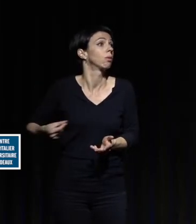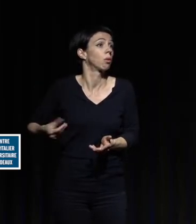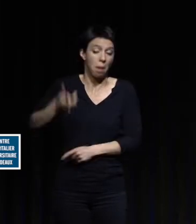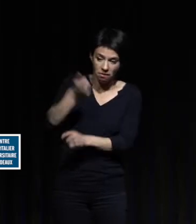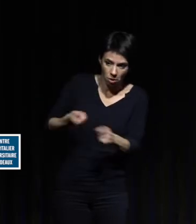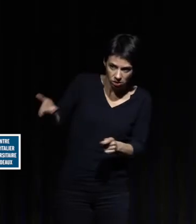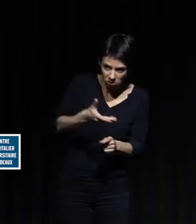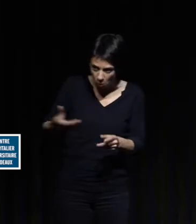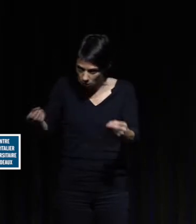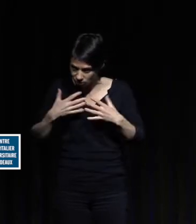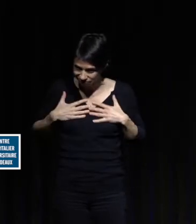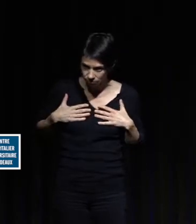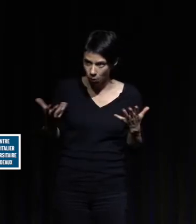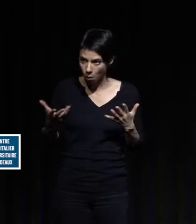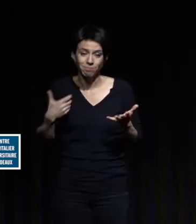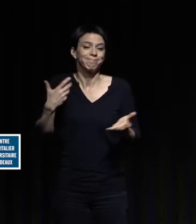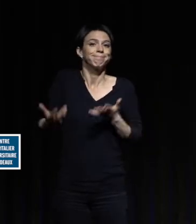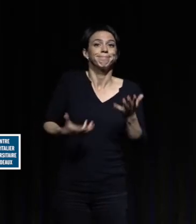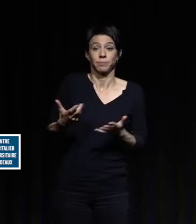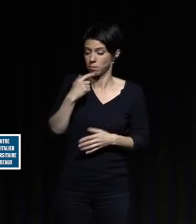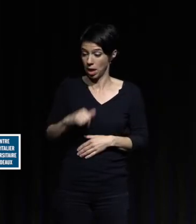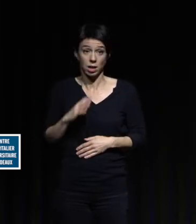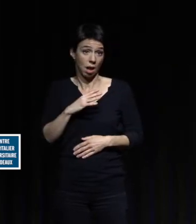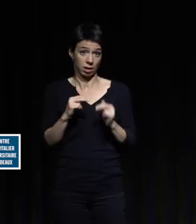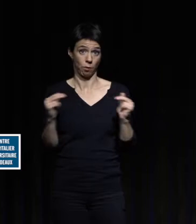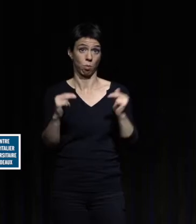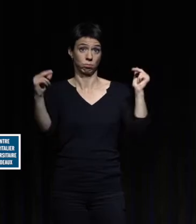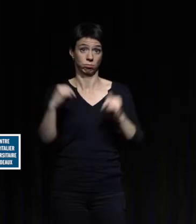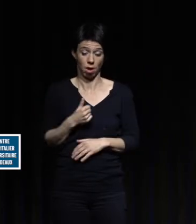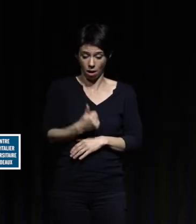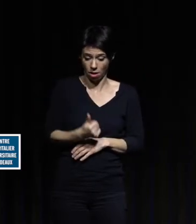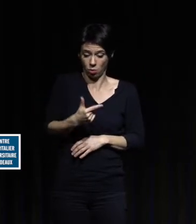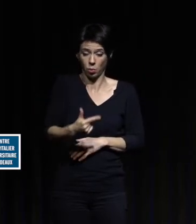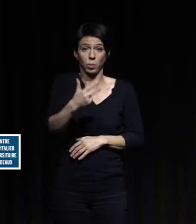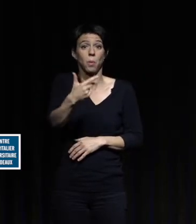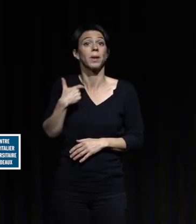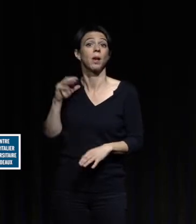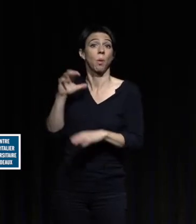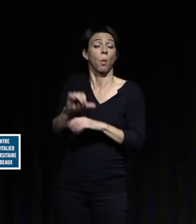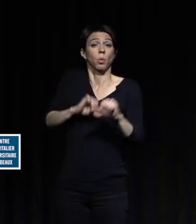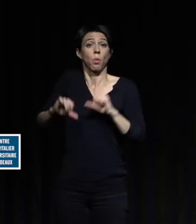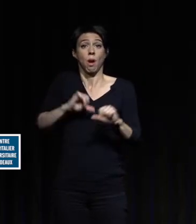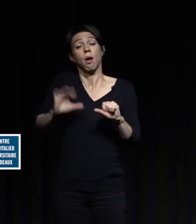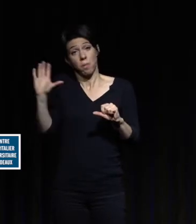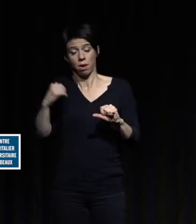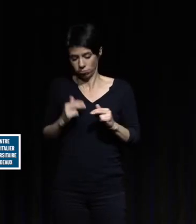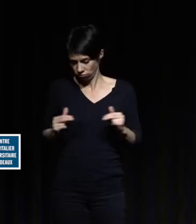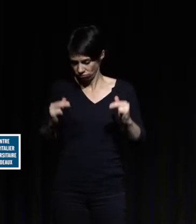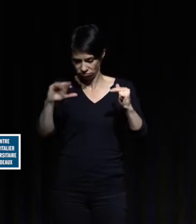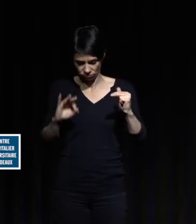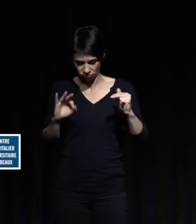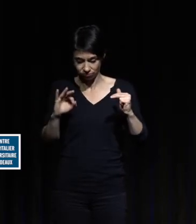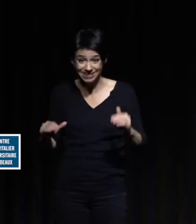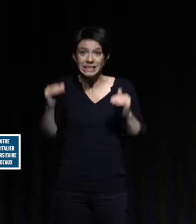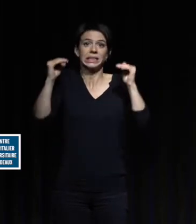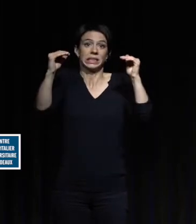on va monter les antalgiques avec des paliers 2, des paliers 3, avec le problème de ces antalgiques de palier supérieur, c'est qui contiennent